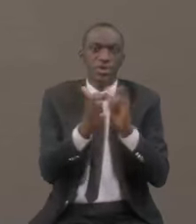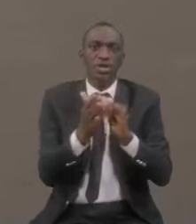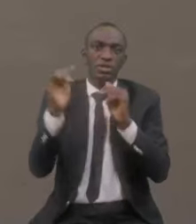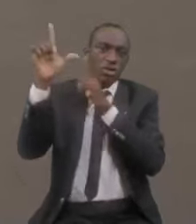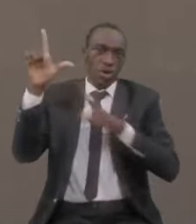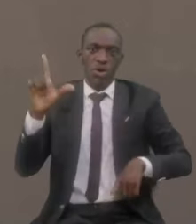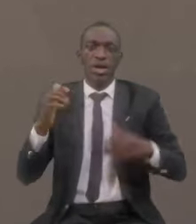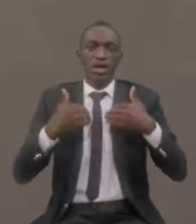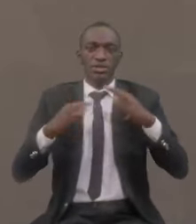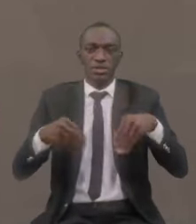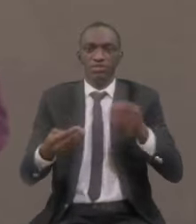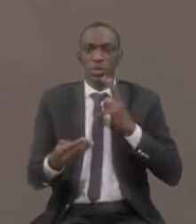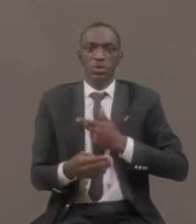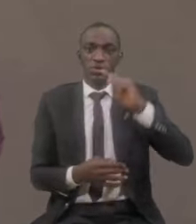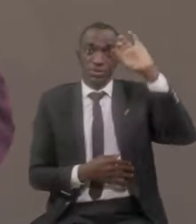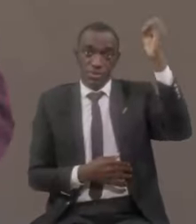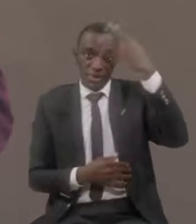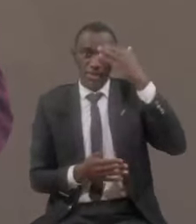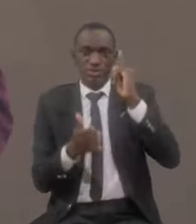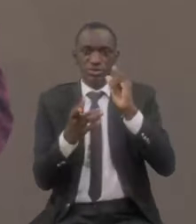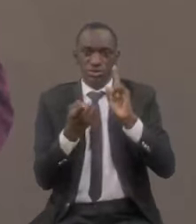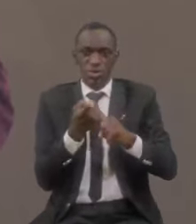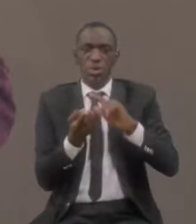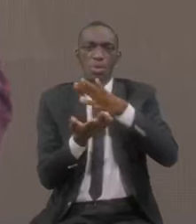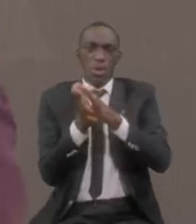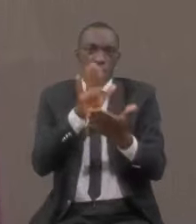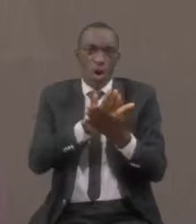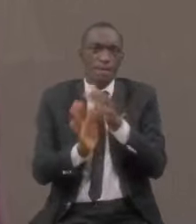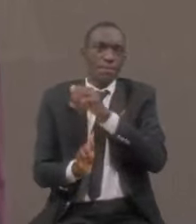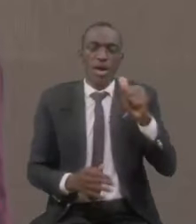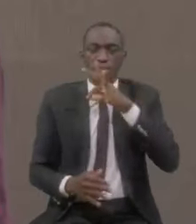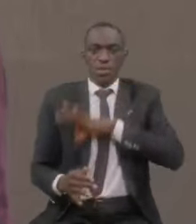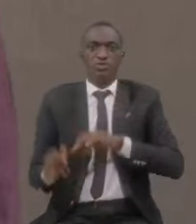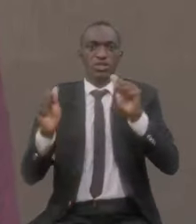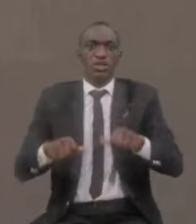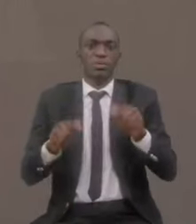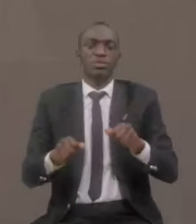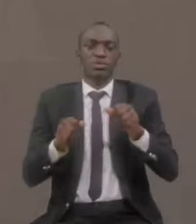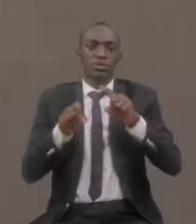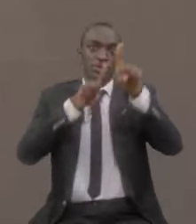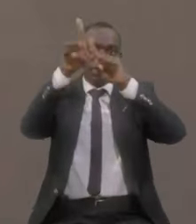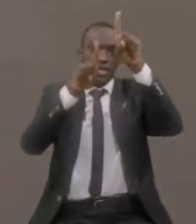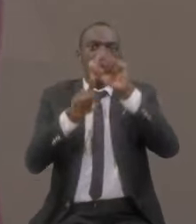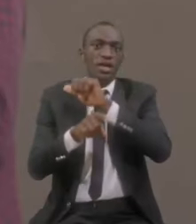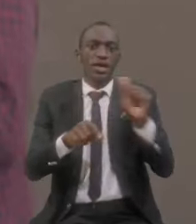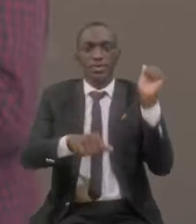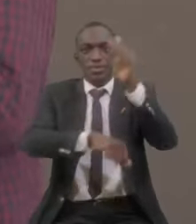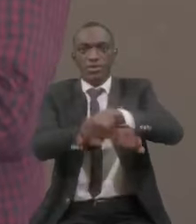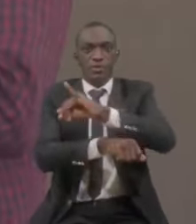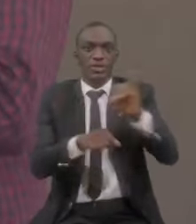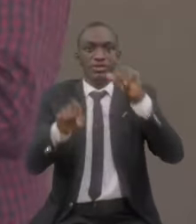donné la grâce pour que nous devenions des étoiles profitables, des étoiles dominantes,